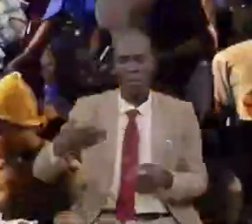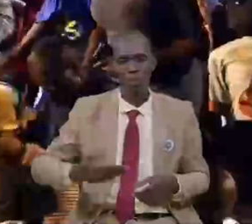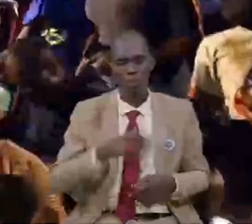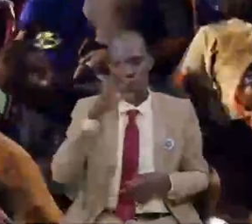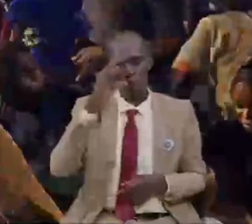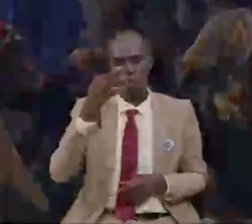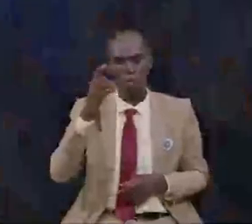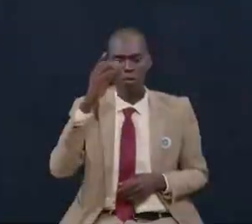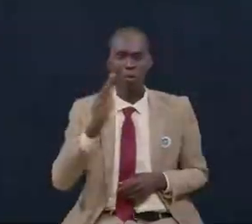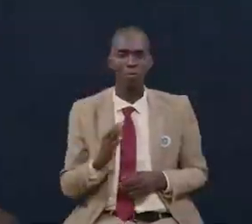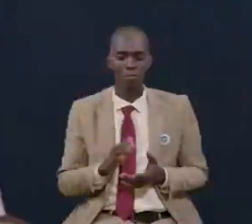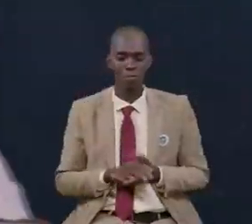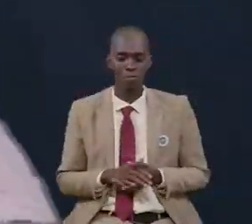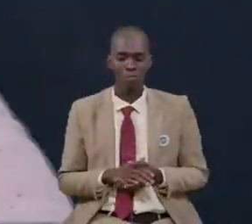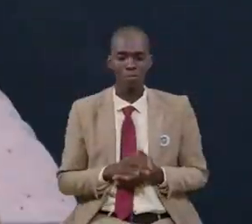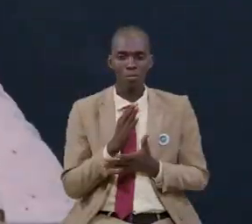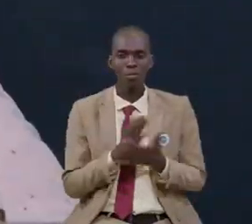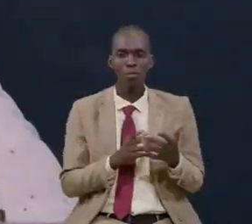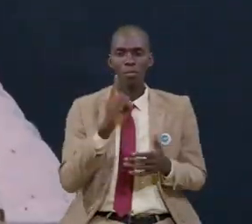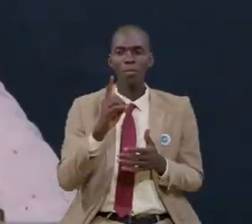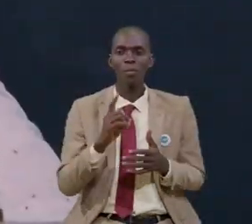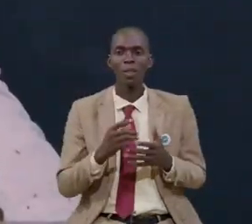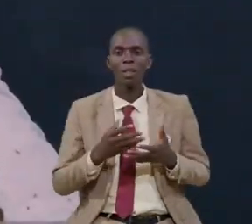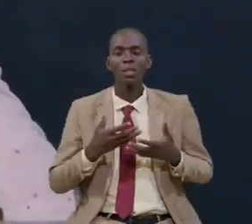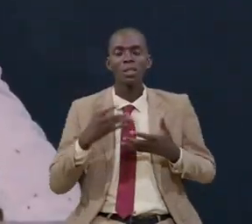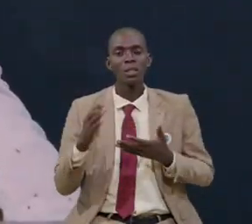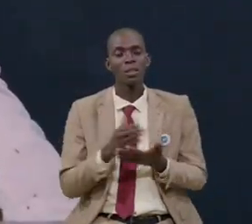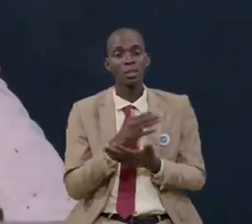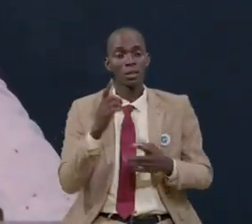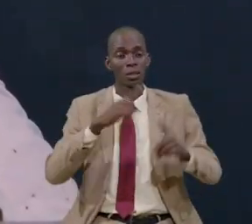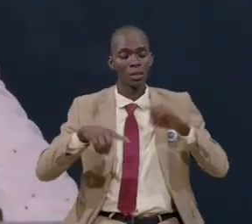accueillons l'homme de Dieu. Quelqu'un crie Amen.